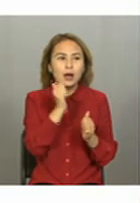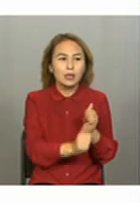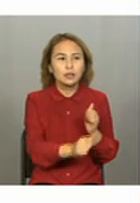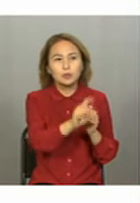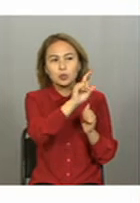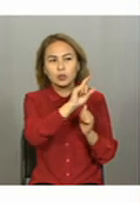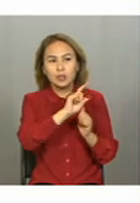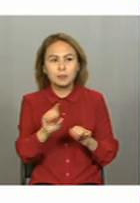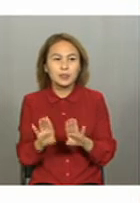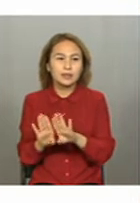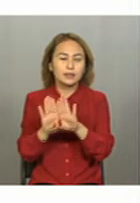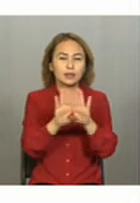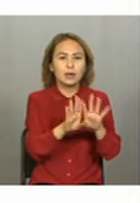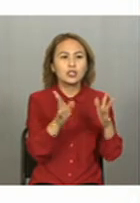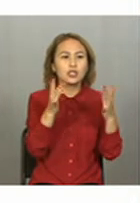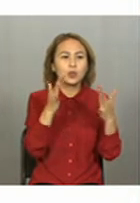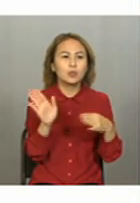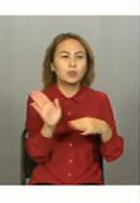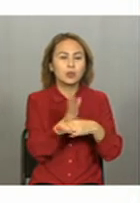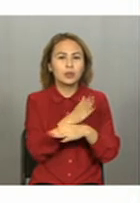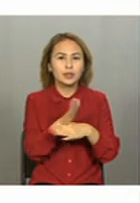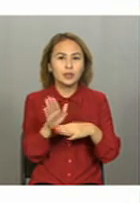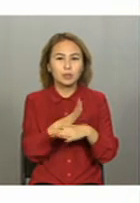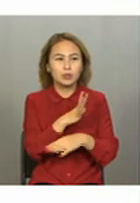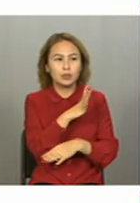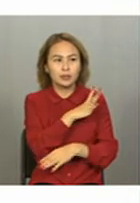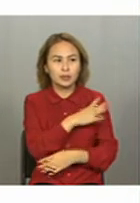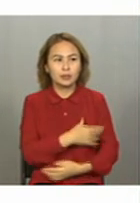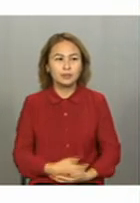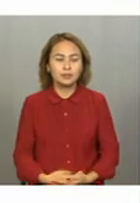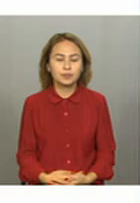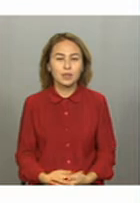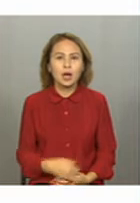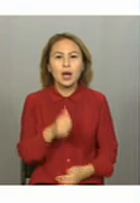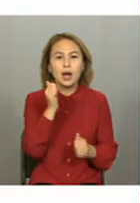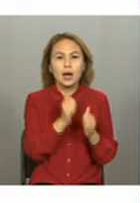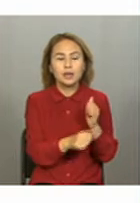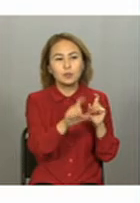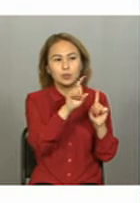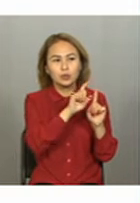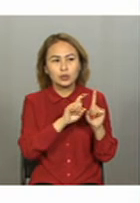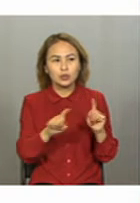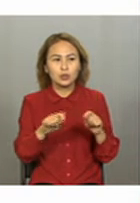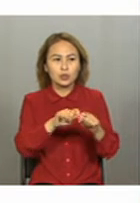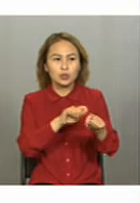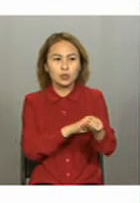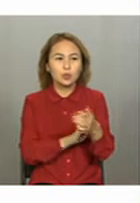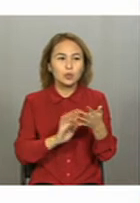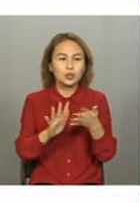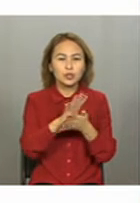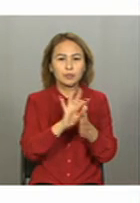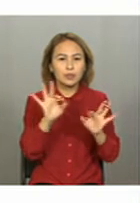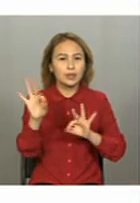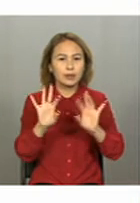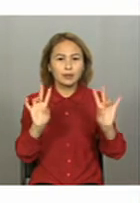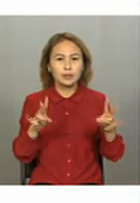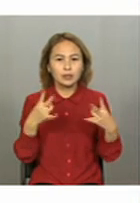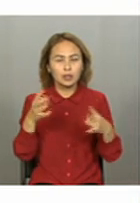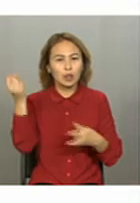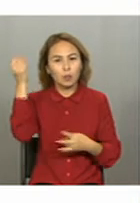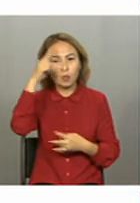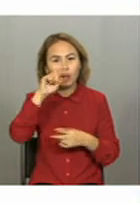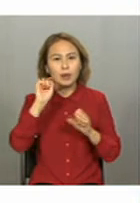Әрбір жолақ бірдей қанша бөлікке бөлінген? Әрбір бөліктің ұзындығын өлшемей-ақ білуге бола